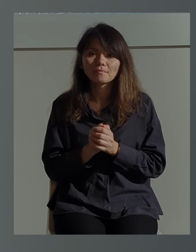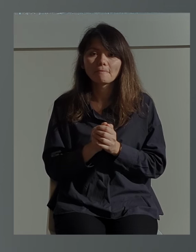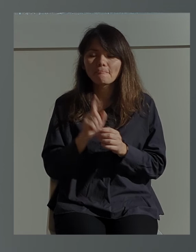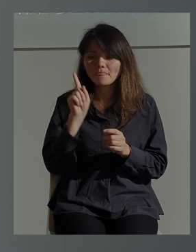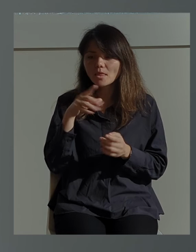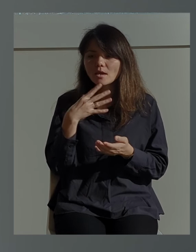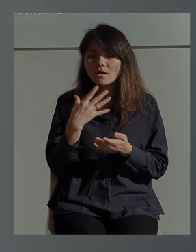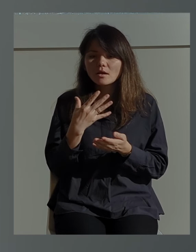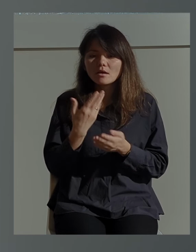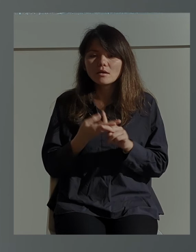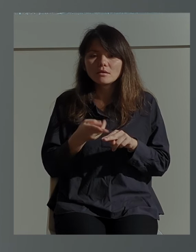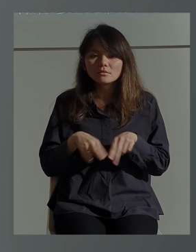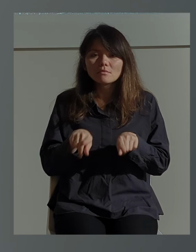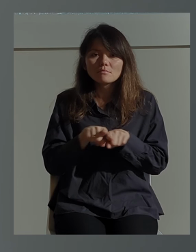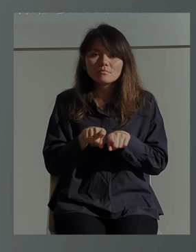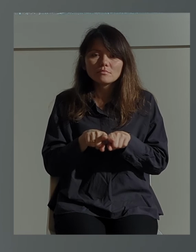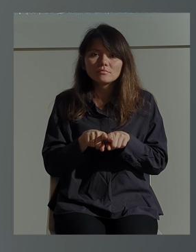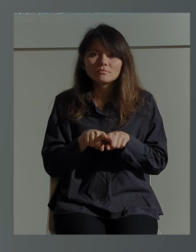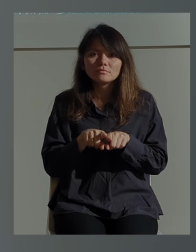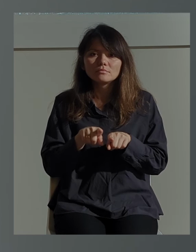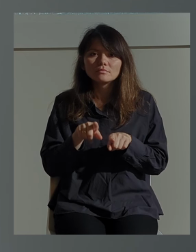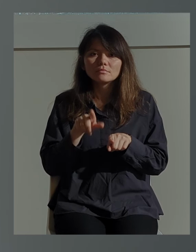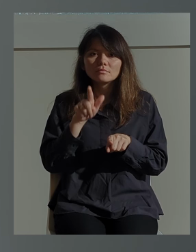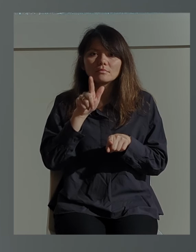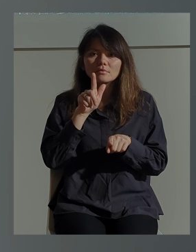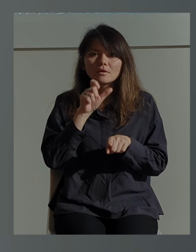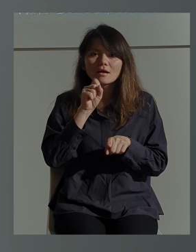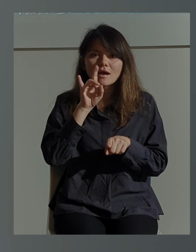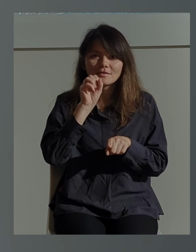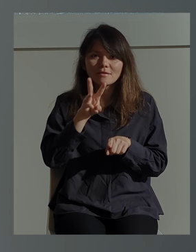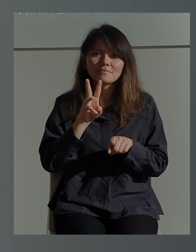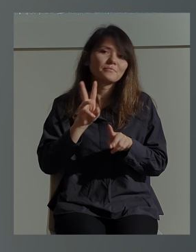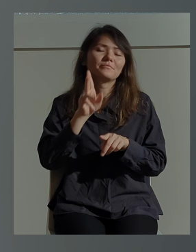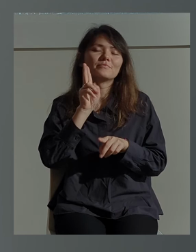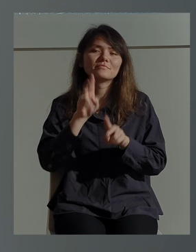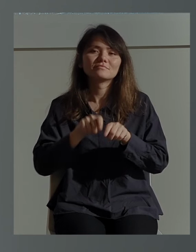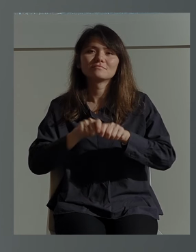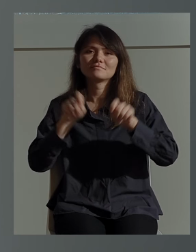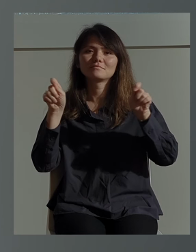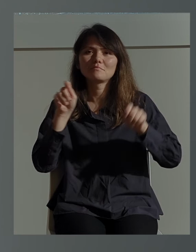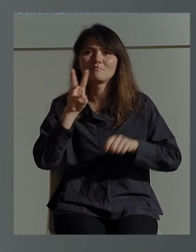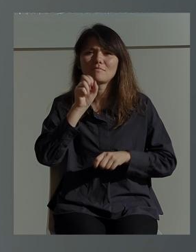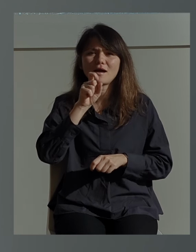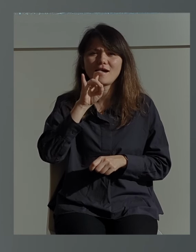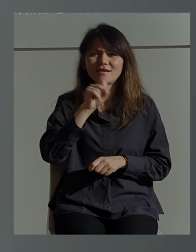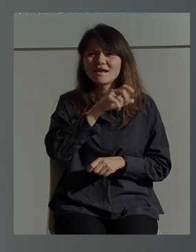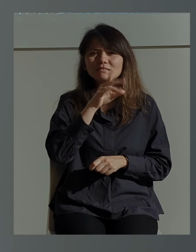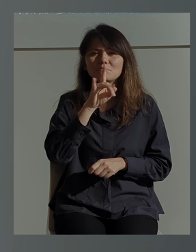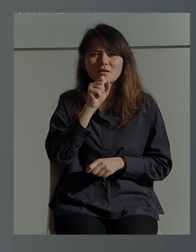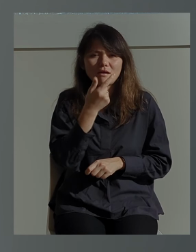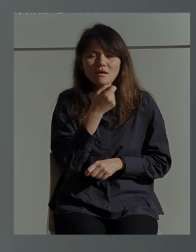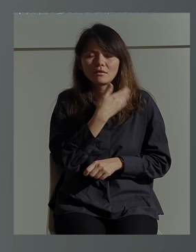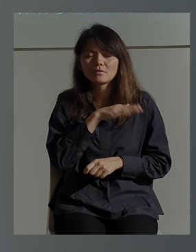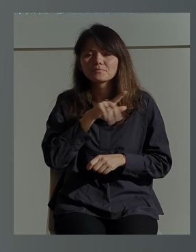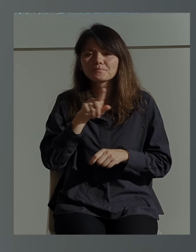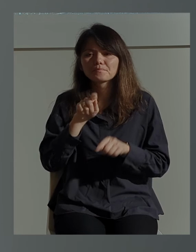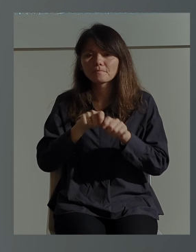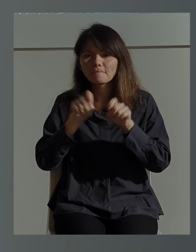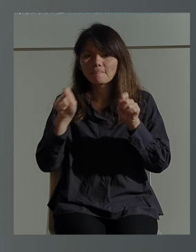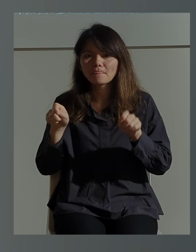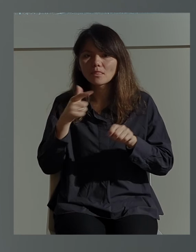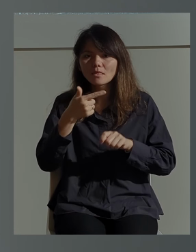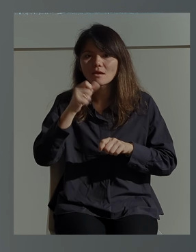знаете своего рода Голем которого создал махара с Праги вложил ему тетраграмматон в рот и вот